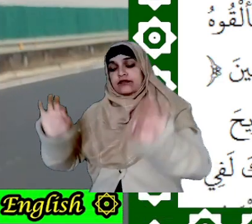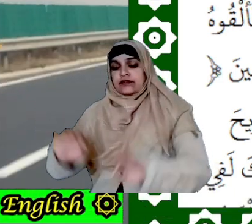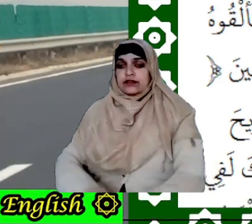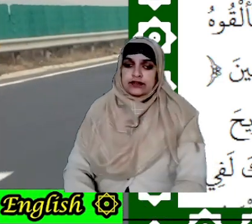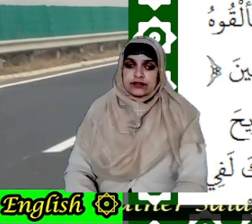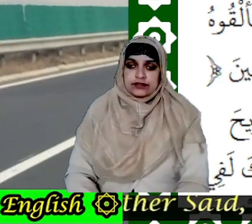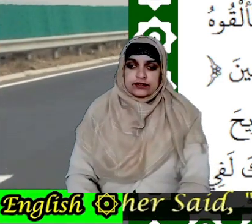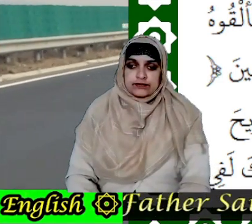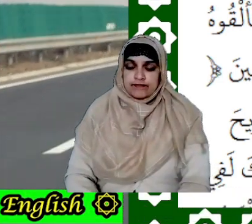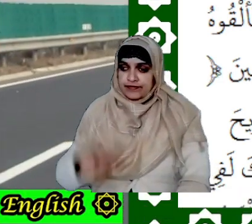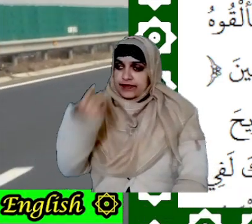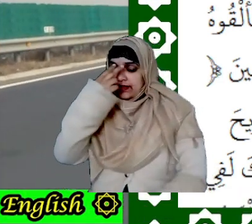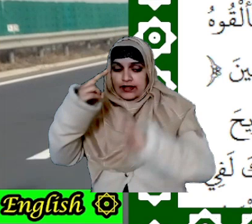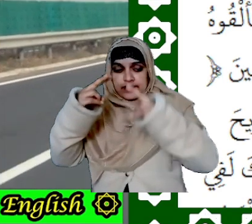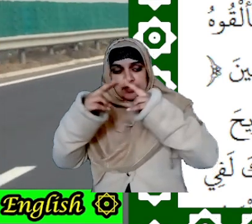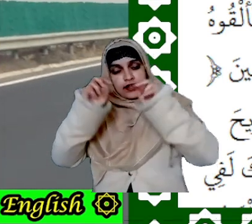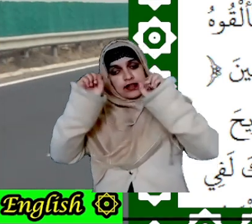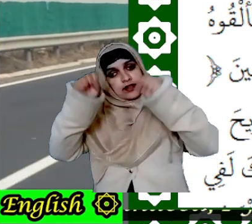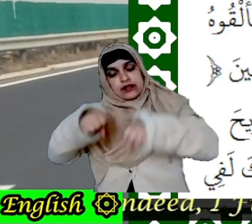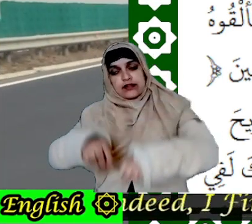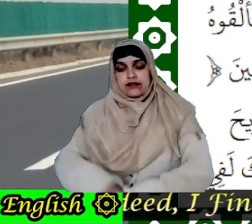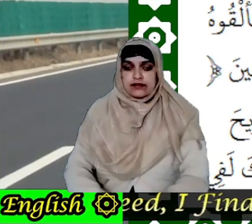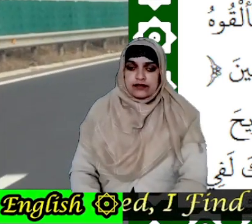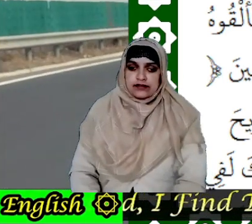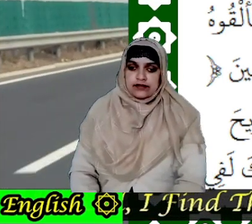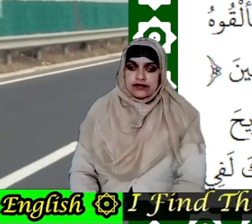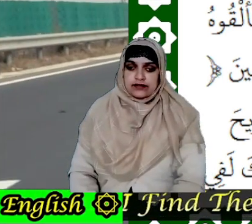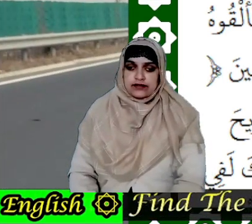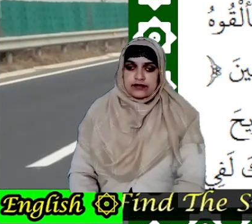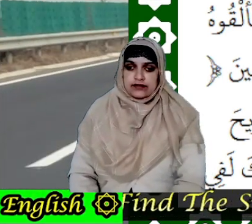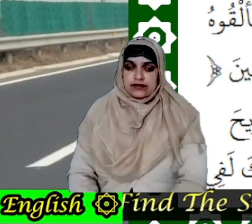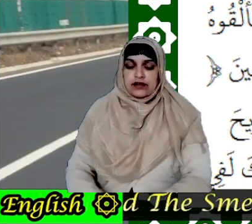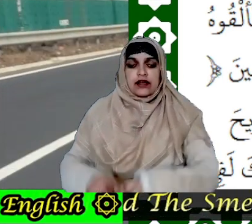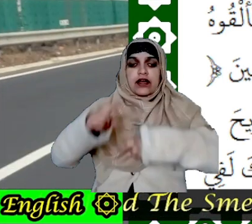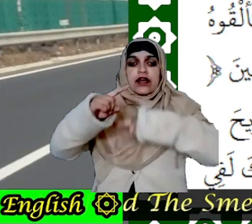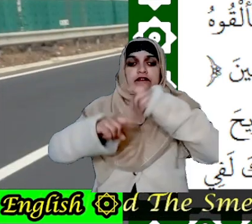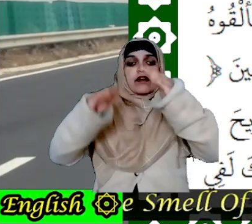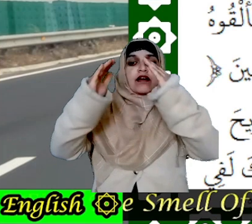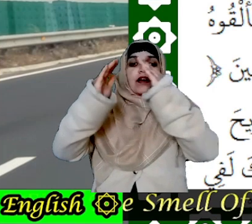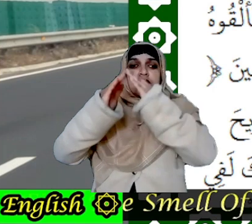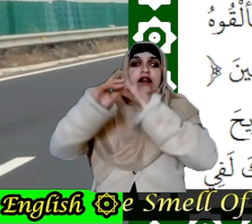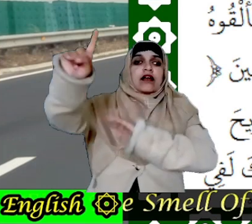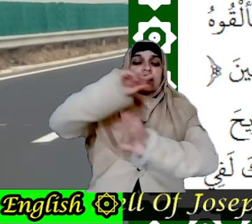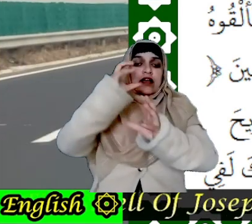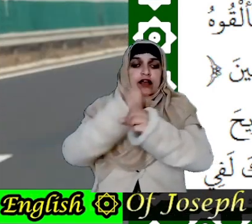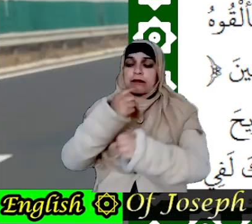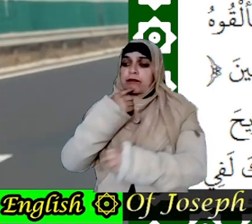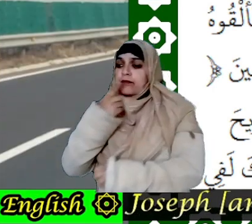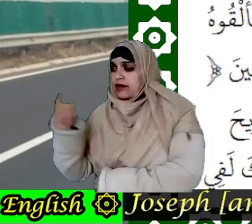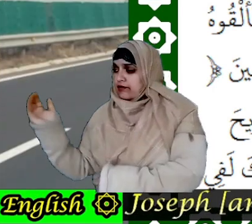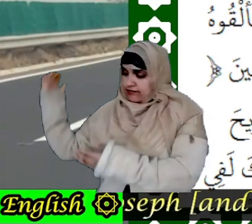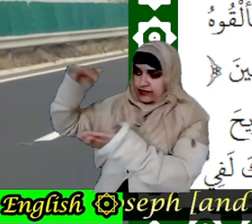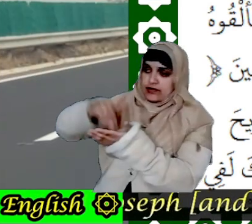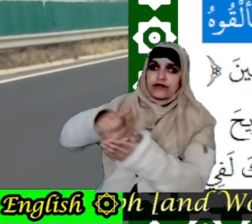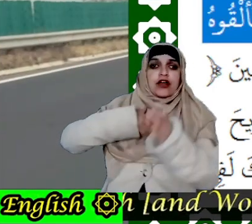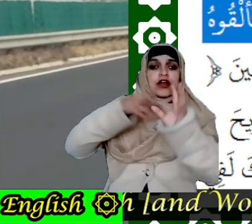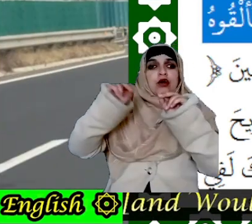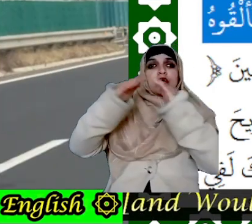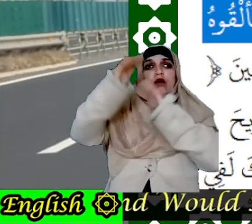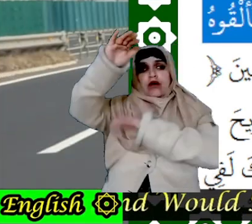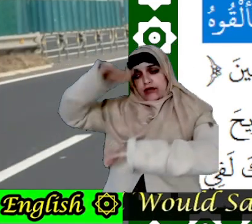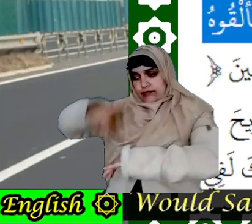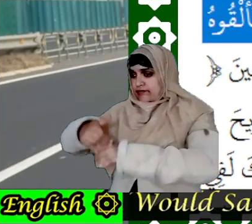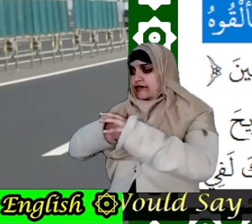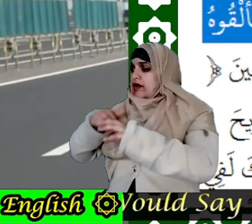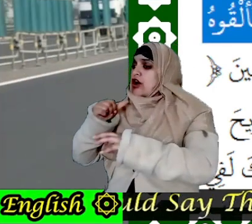بصيرا خاركو ديبيا اذا ابو بقميص هذا قميص خيا خجنتا خنان ديما حرير الرايبا